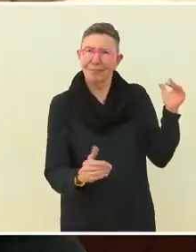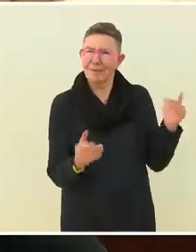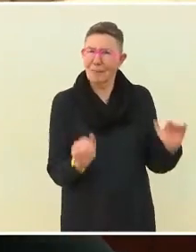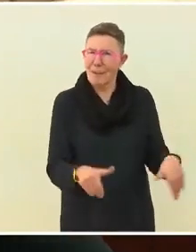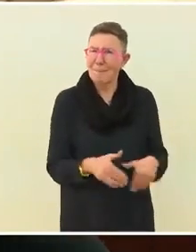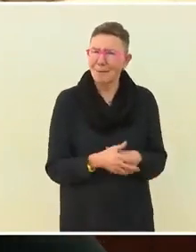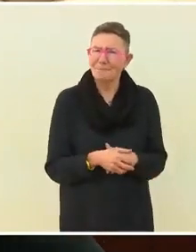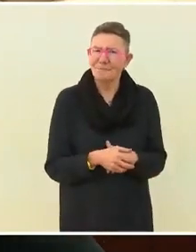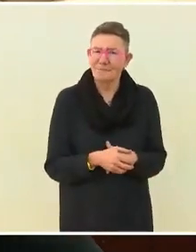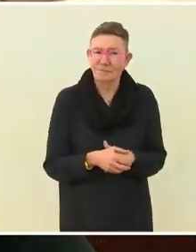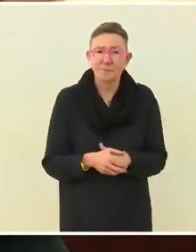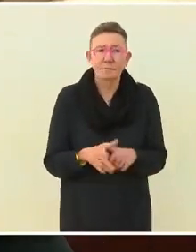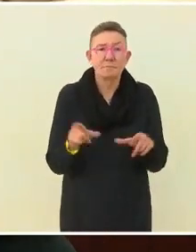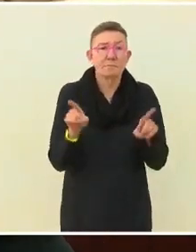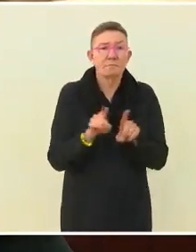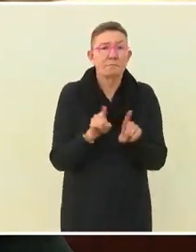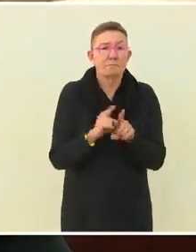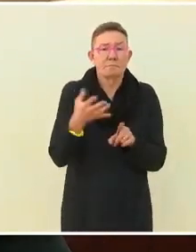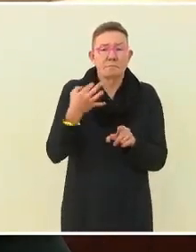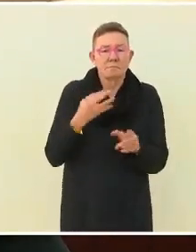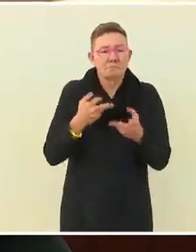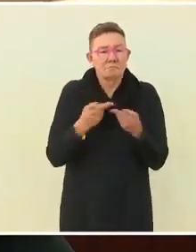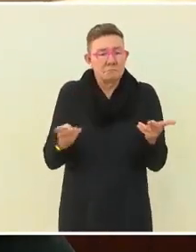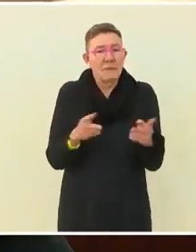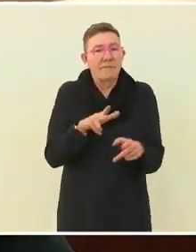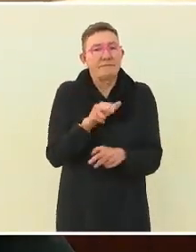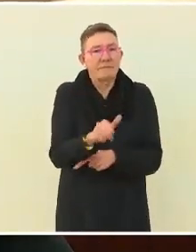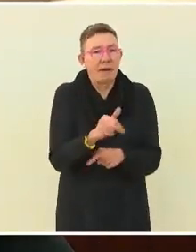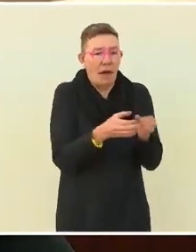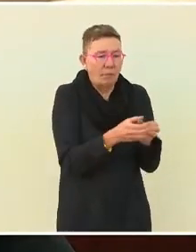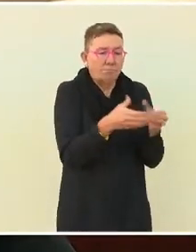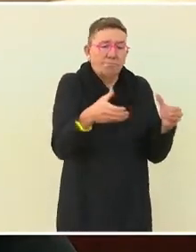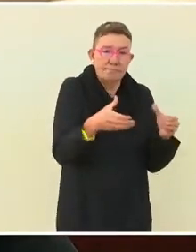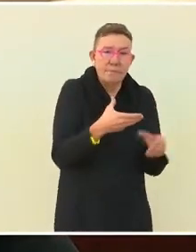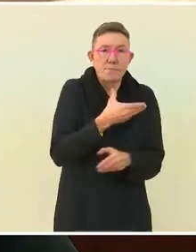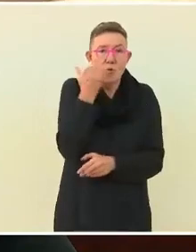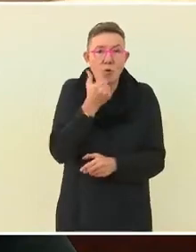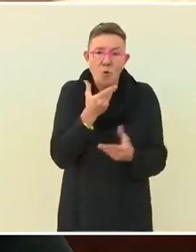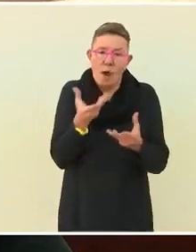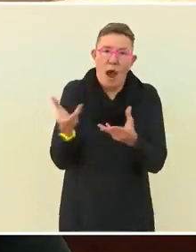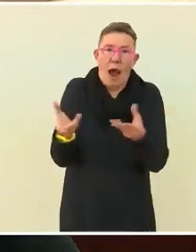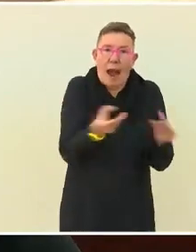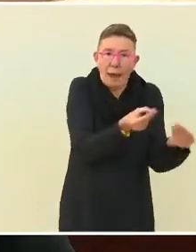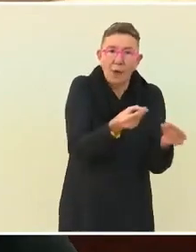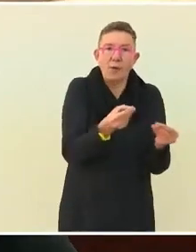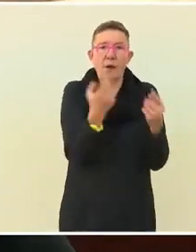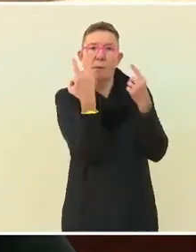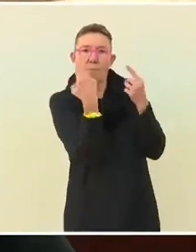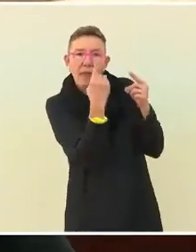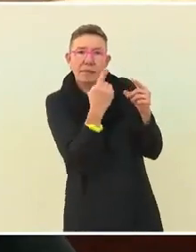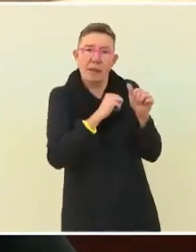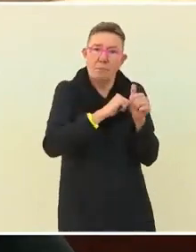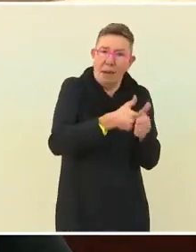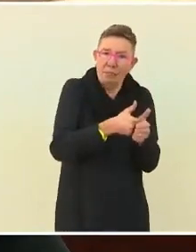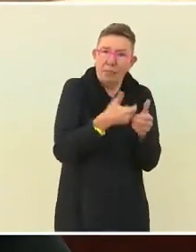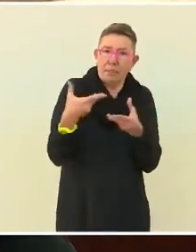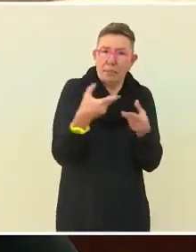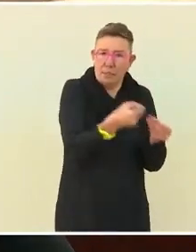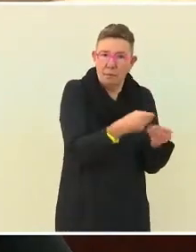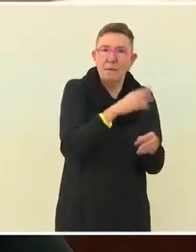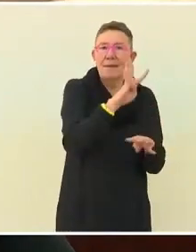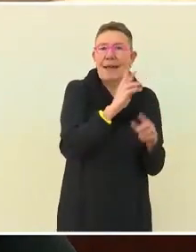De plus, si l'on nous annonce un renfort de l'accueil et du recueil des plaintes sur Bellevue et au Quatre-Moulins,